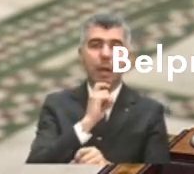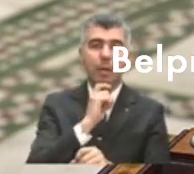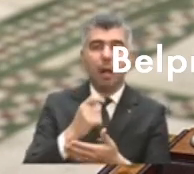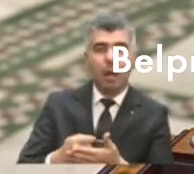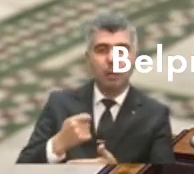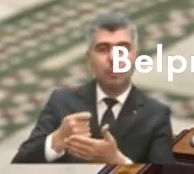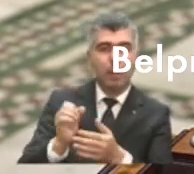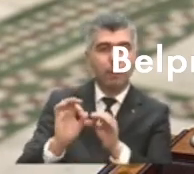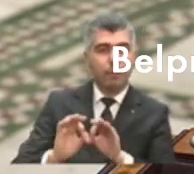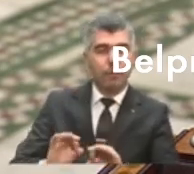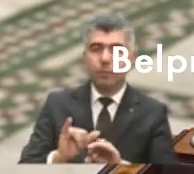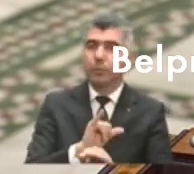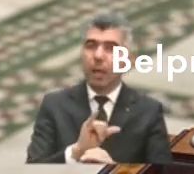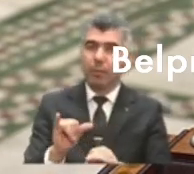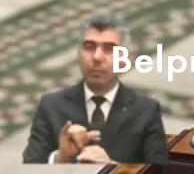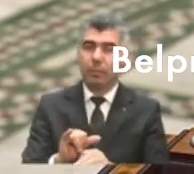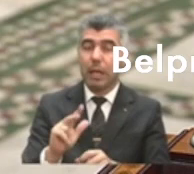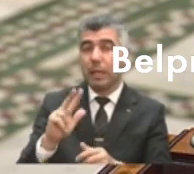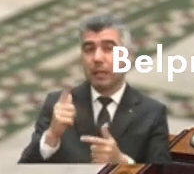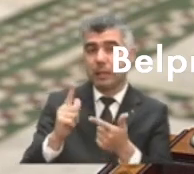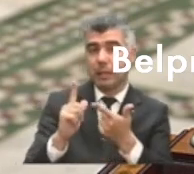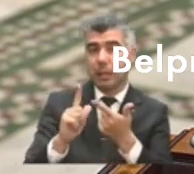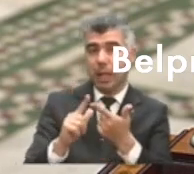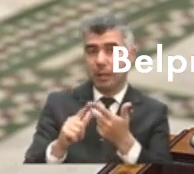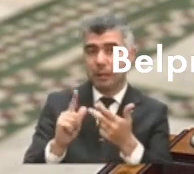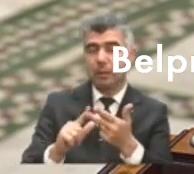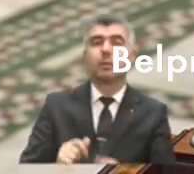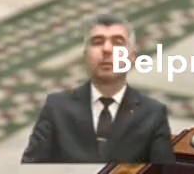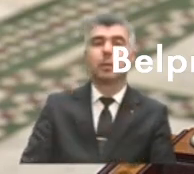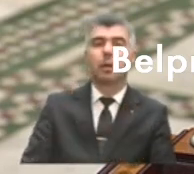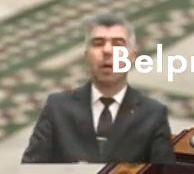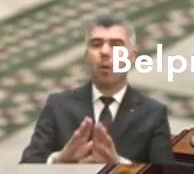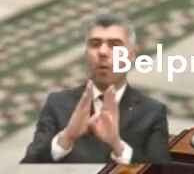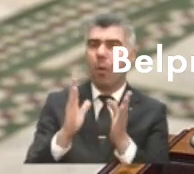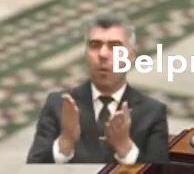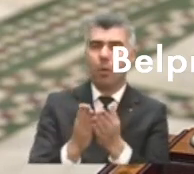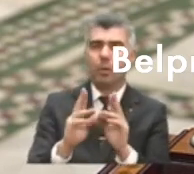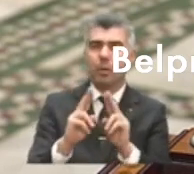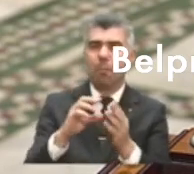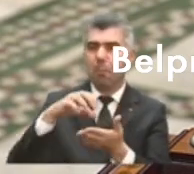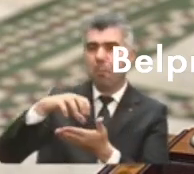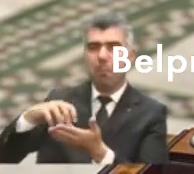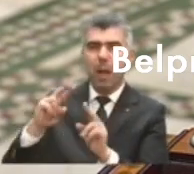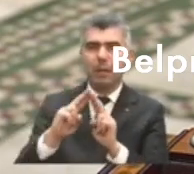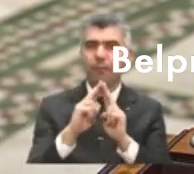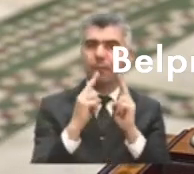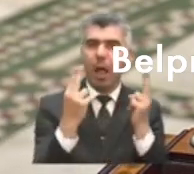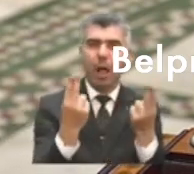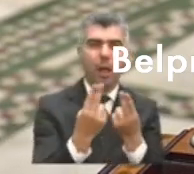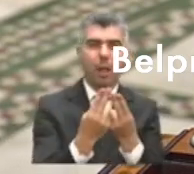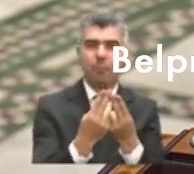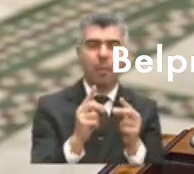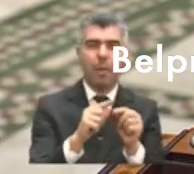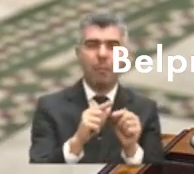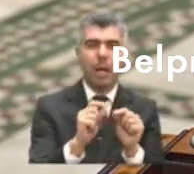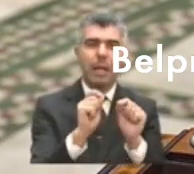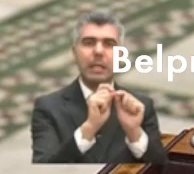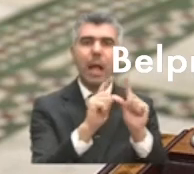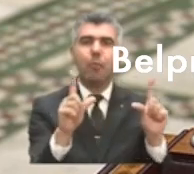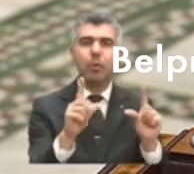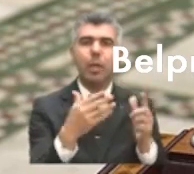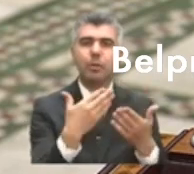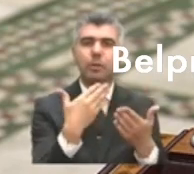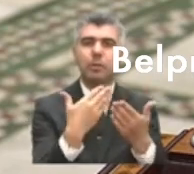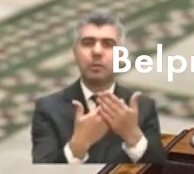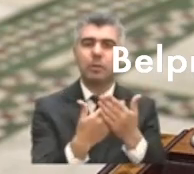سينيتيك. ثالثا، وحنا عارفين بان جميع البلدان في العالم اليوم هذا النموذج اللي خدامين عليه